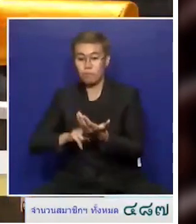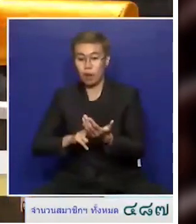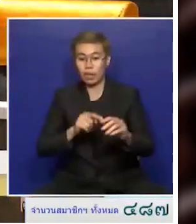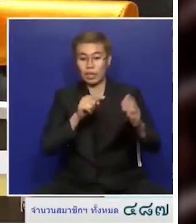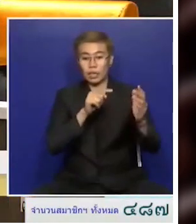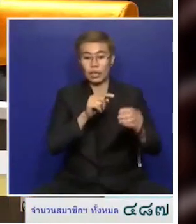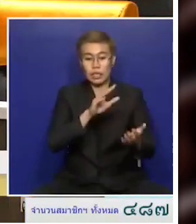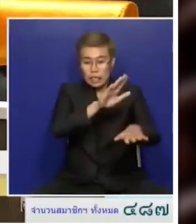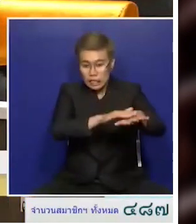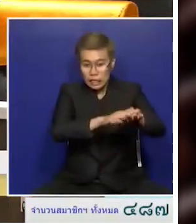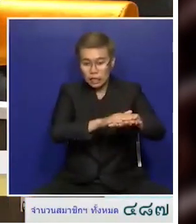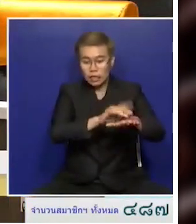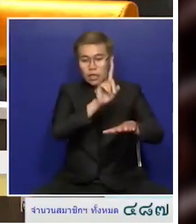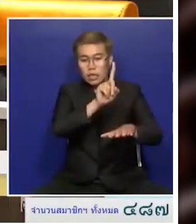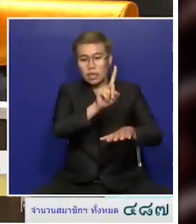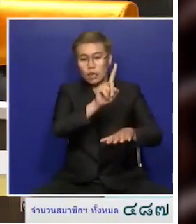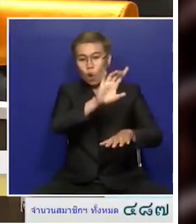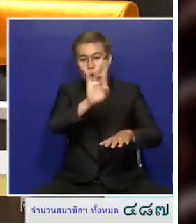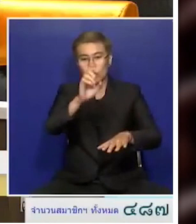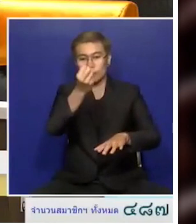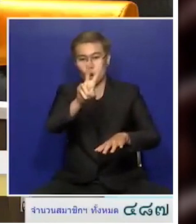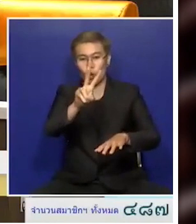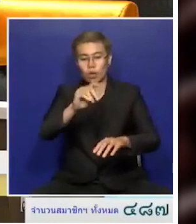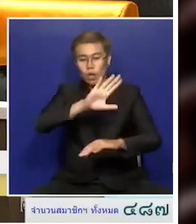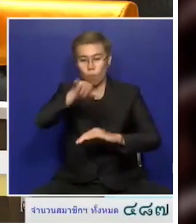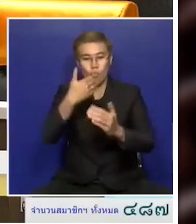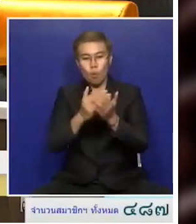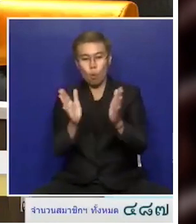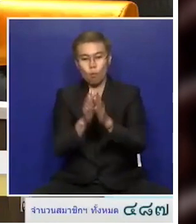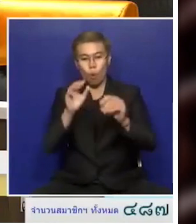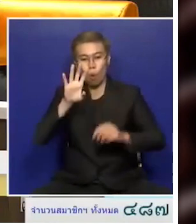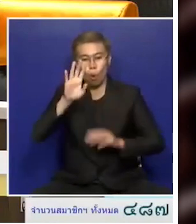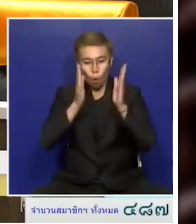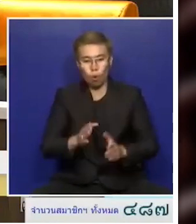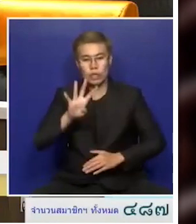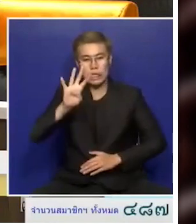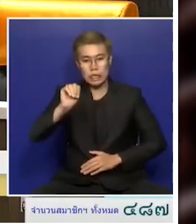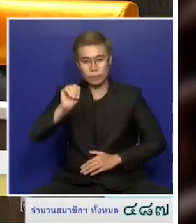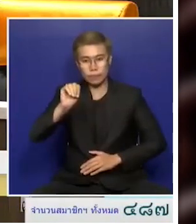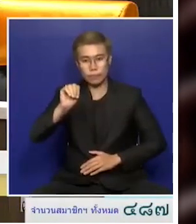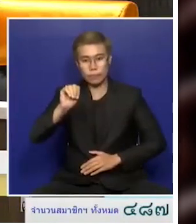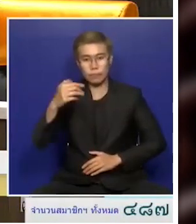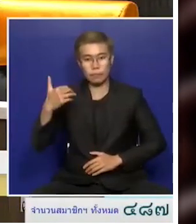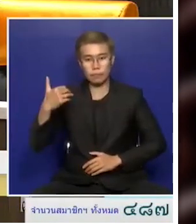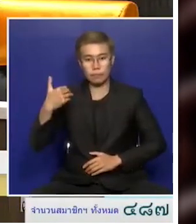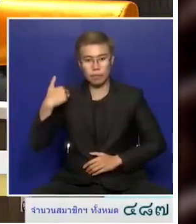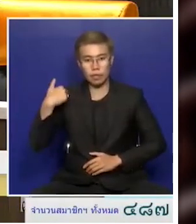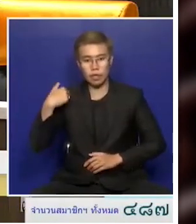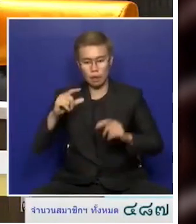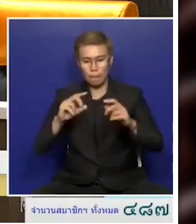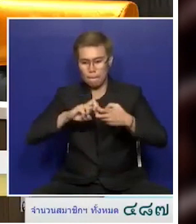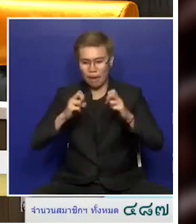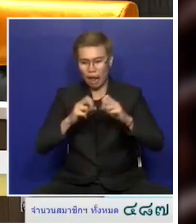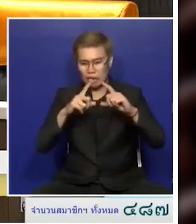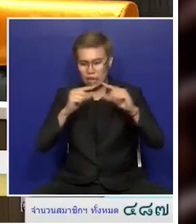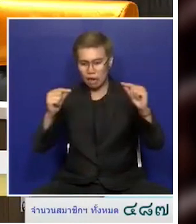ที่มีอัตราโทษจำคุกตั้งแต่3ถึง15ปีโทษฐานเท่ากับเตรียมการก่อกบฏโทษฐานเท่ากับฆ่าคนต